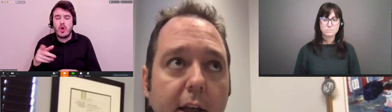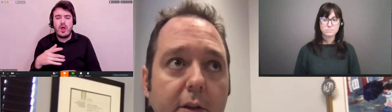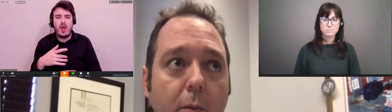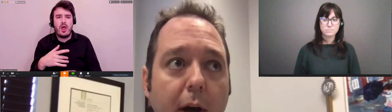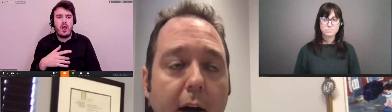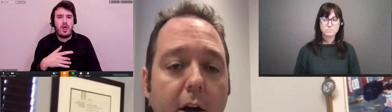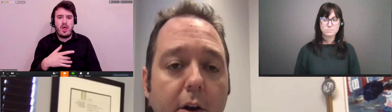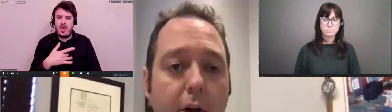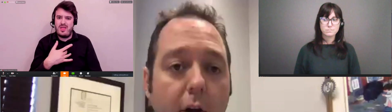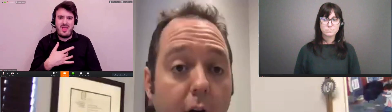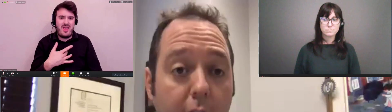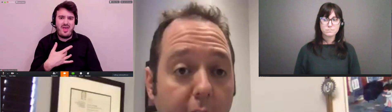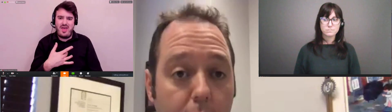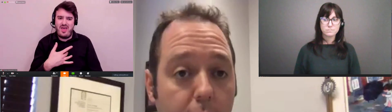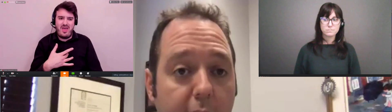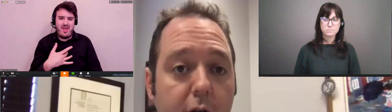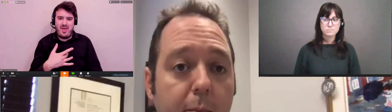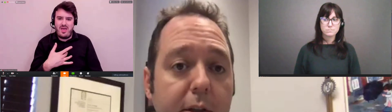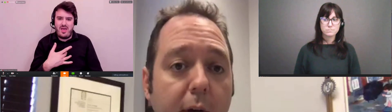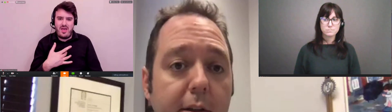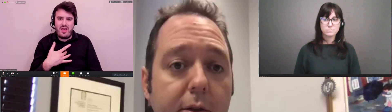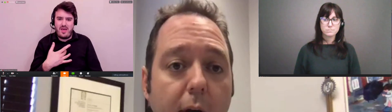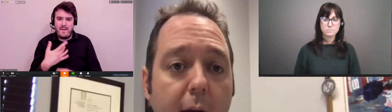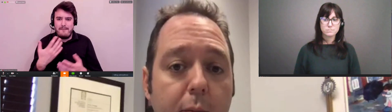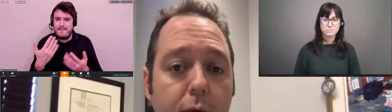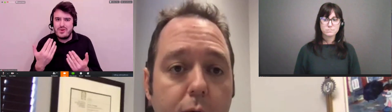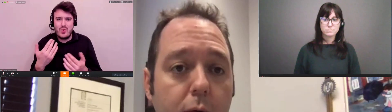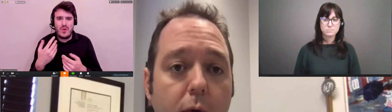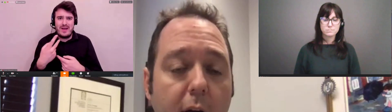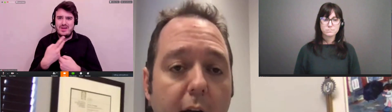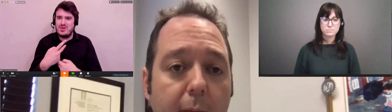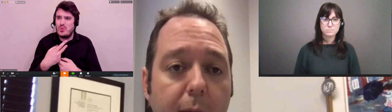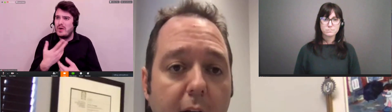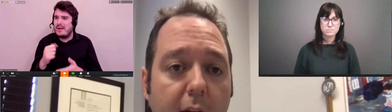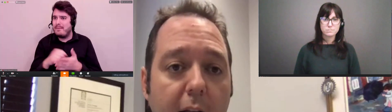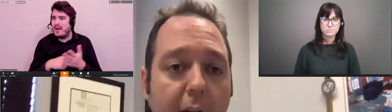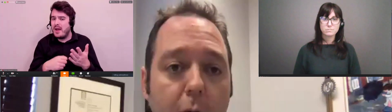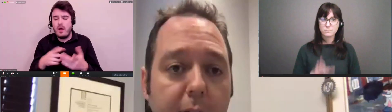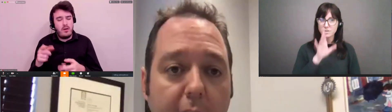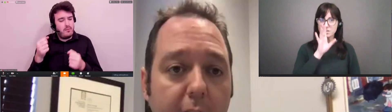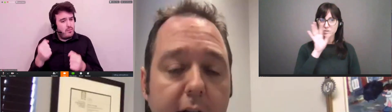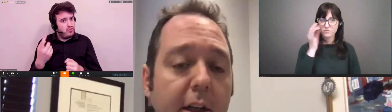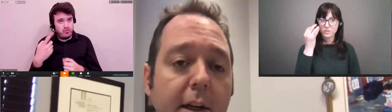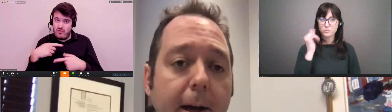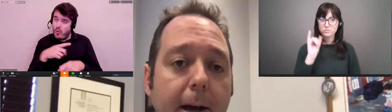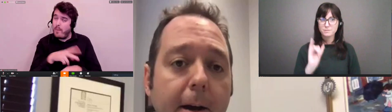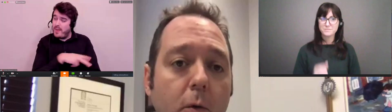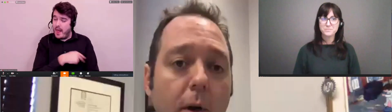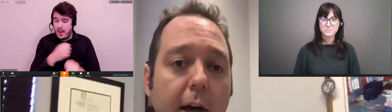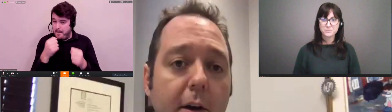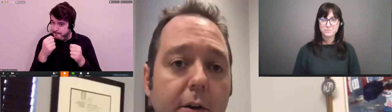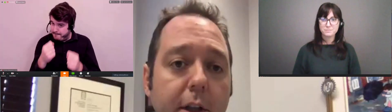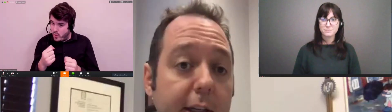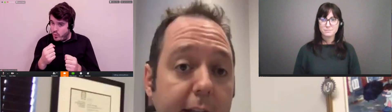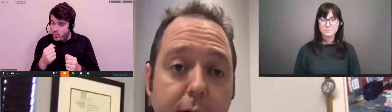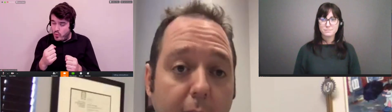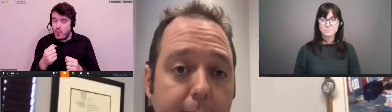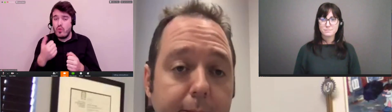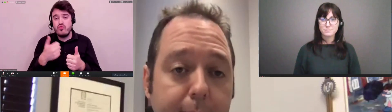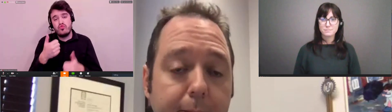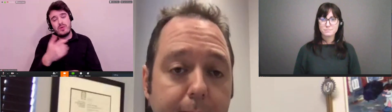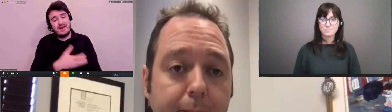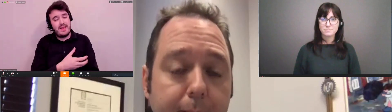qu'ils n'ont pas un recours, ils ont besoin de soins, ils peuvent toujours aller à l'hôpital ou à une clinique de